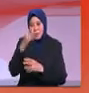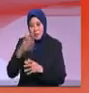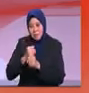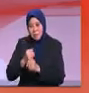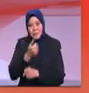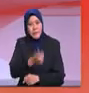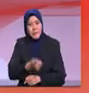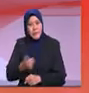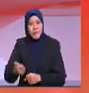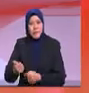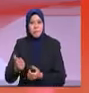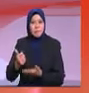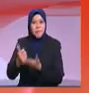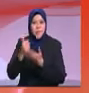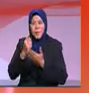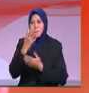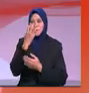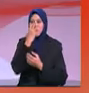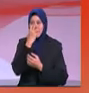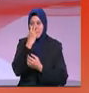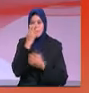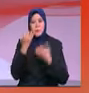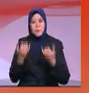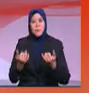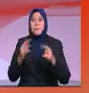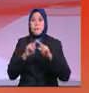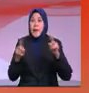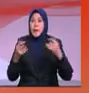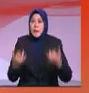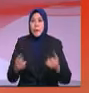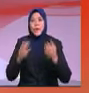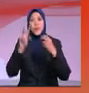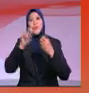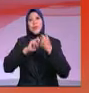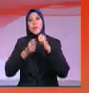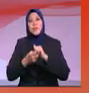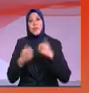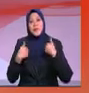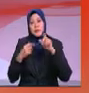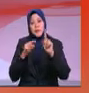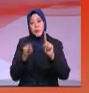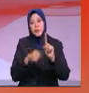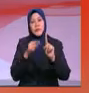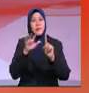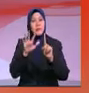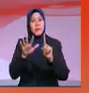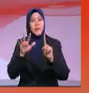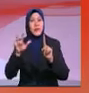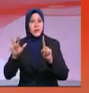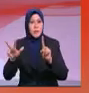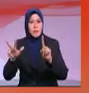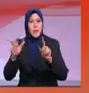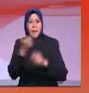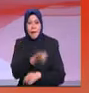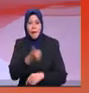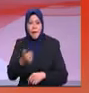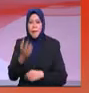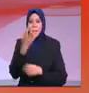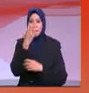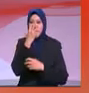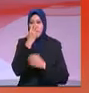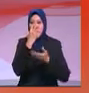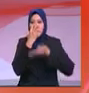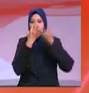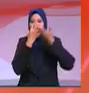alat bantuan pernafasan. Setakat ini kita tak ada masalah, kita ada 1,553 alat bantuan